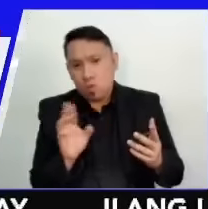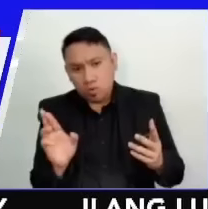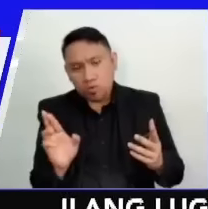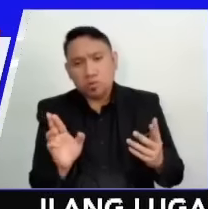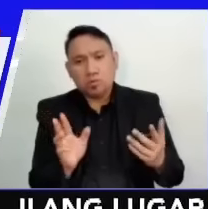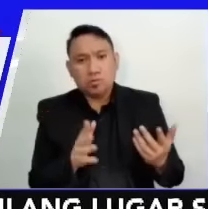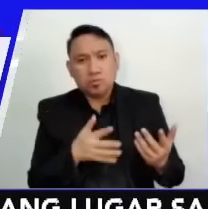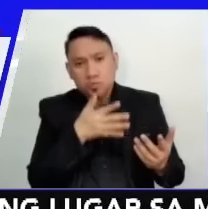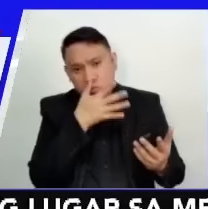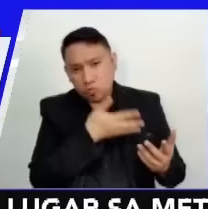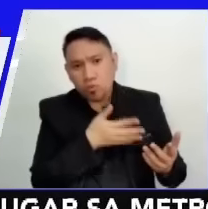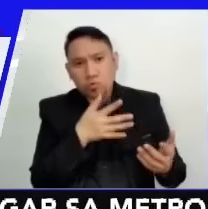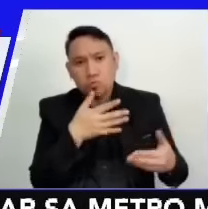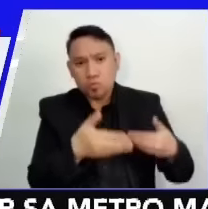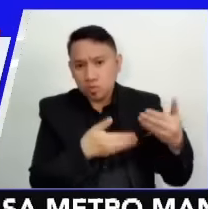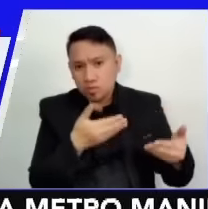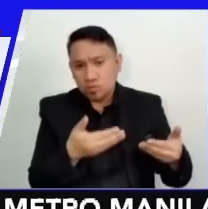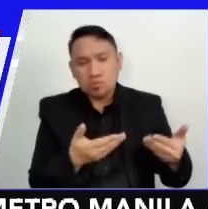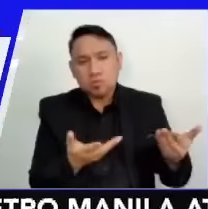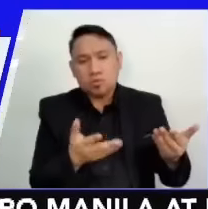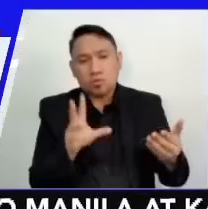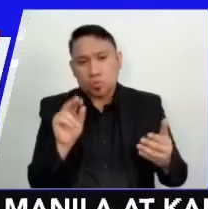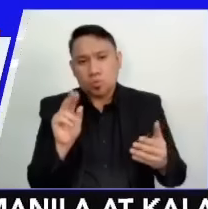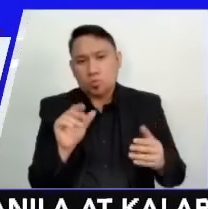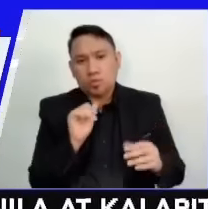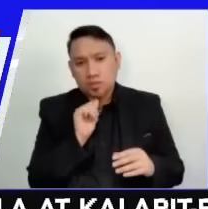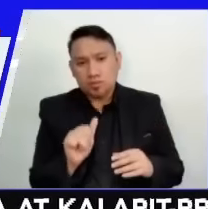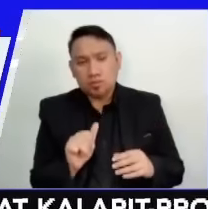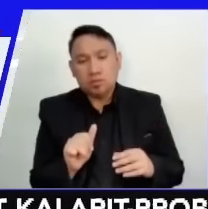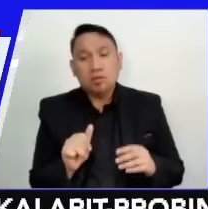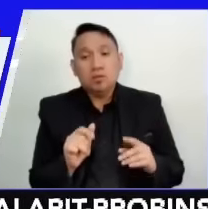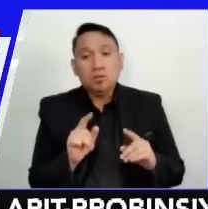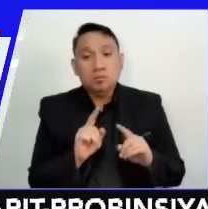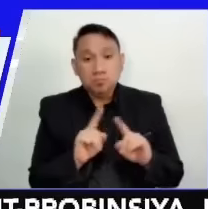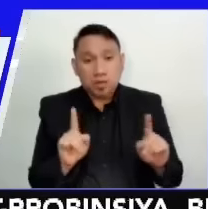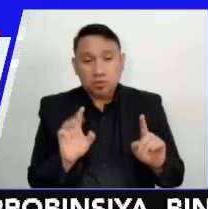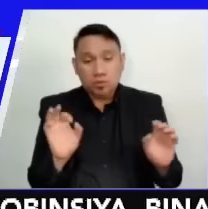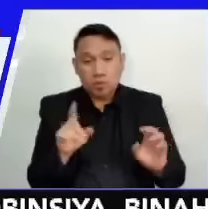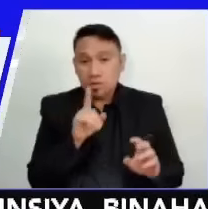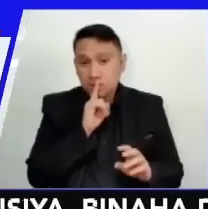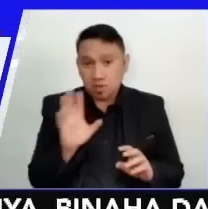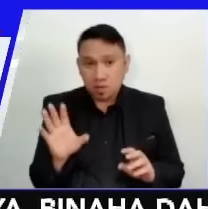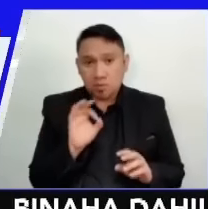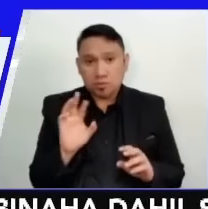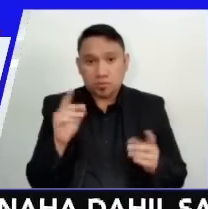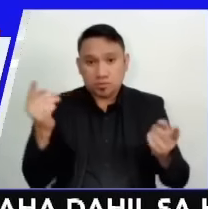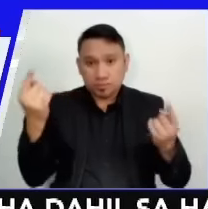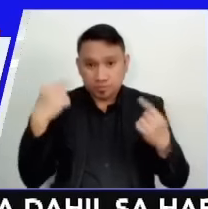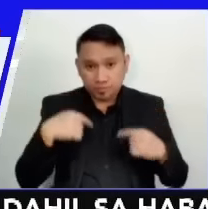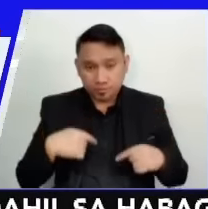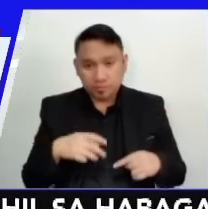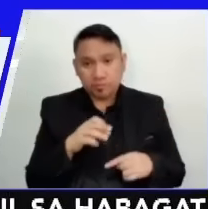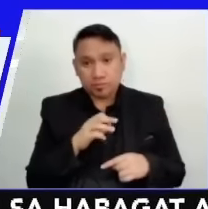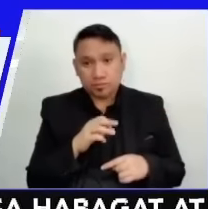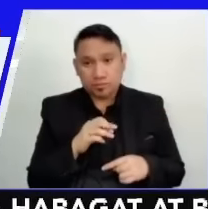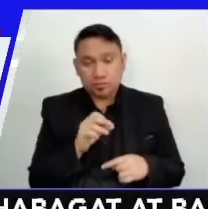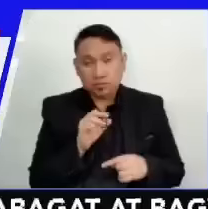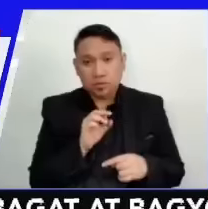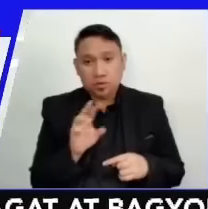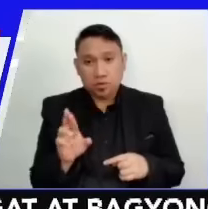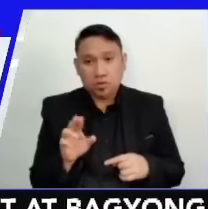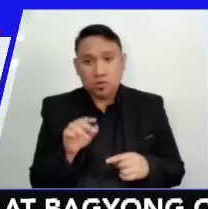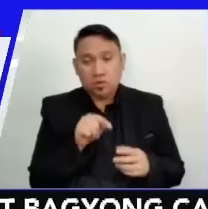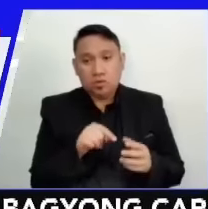bansa Ah pero wala naman siyang pangako kung pupunta siya o hindi Pupunta sa ah mga